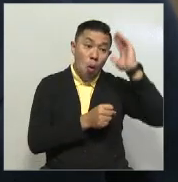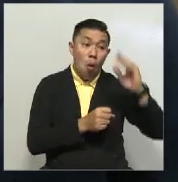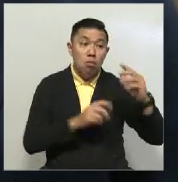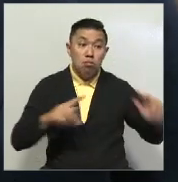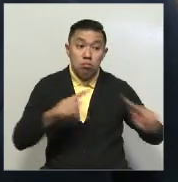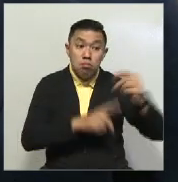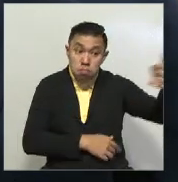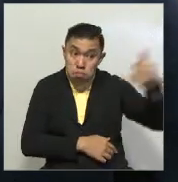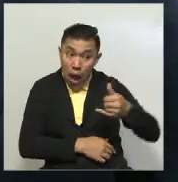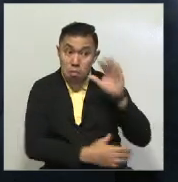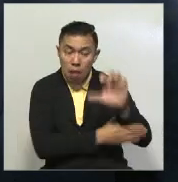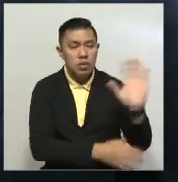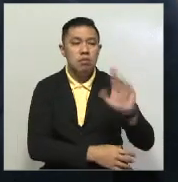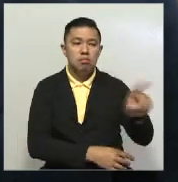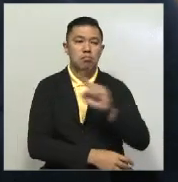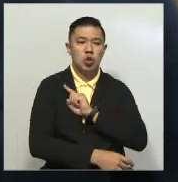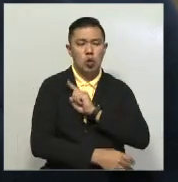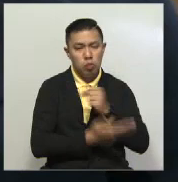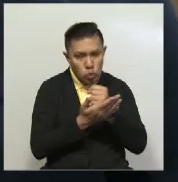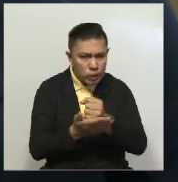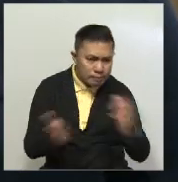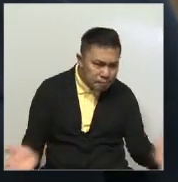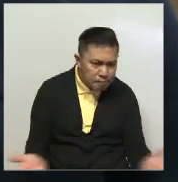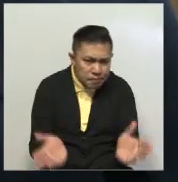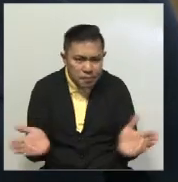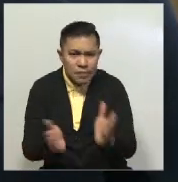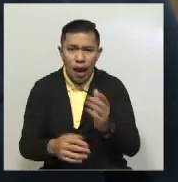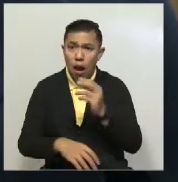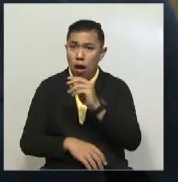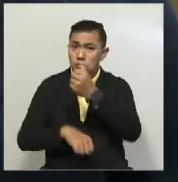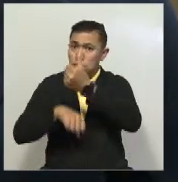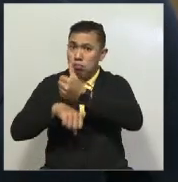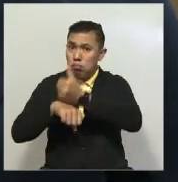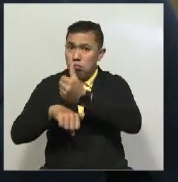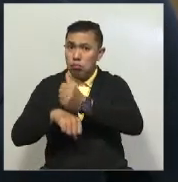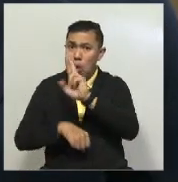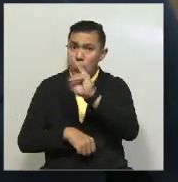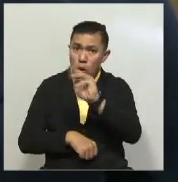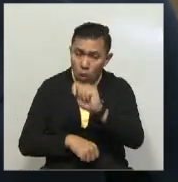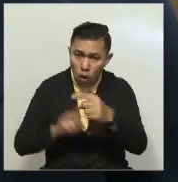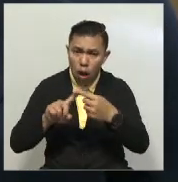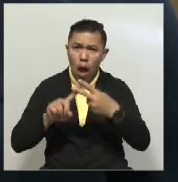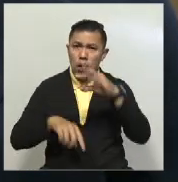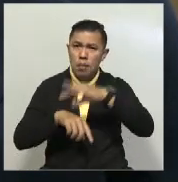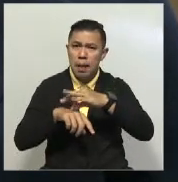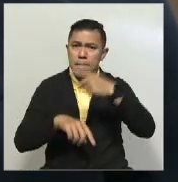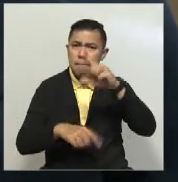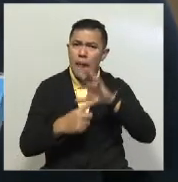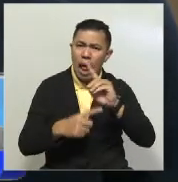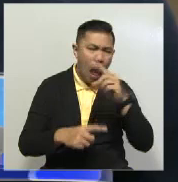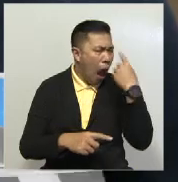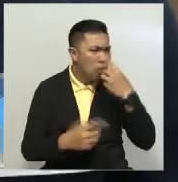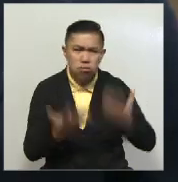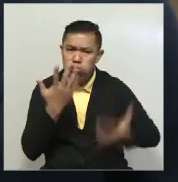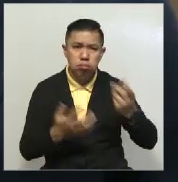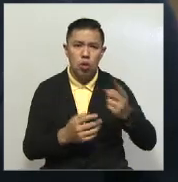ออกแต่ท่านจะต้องเป็นผู้อำนวยการว่าท่านรัฐมนตรีจะมาท่านปลัดจะมาท่านอธิบดีหรือใครมาก็ได้โดยมีข้อตกลงว่